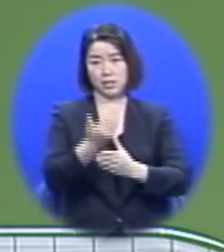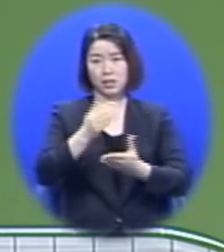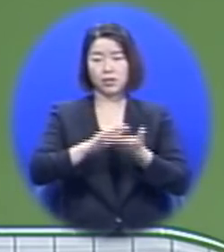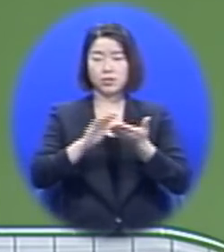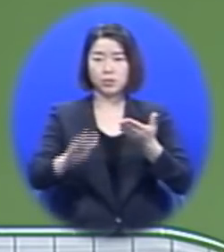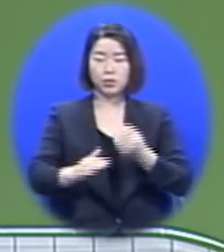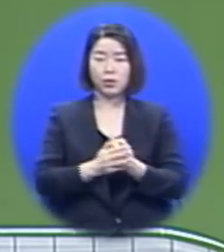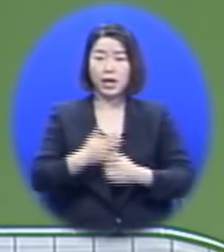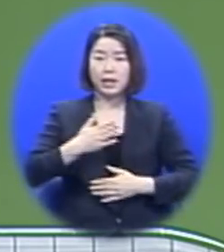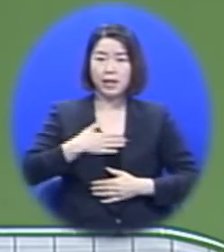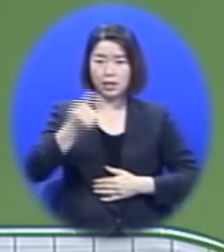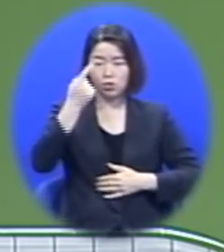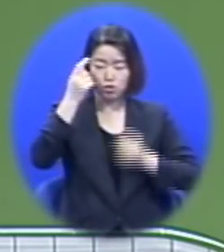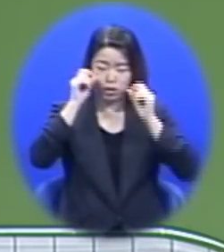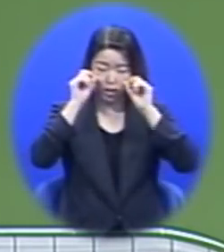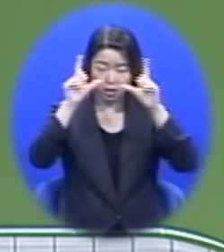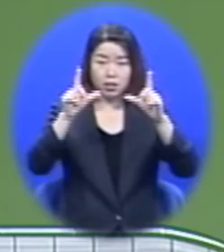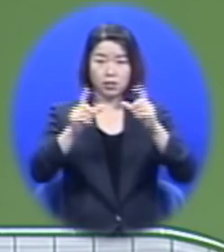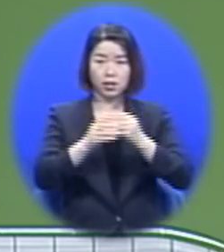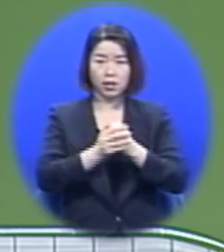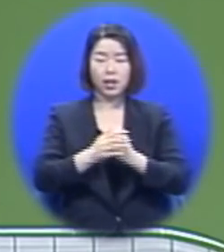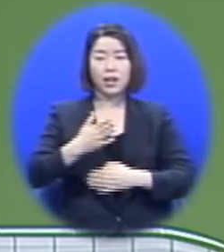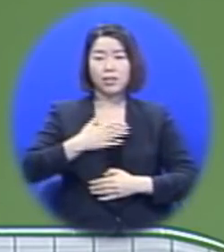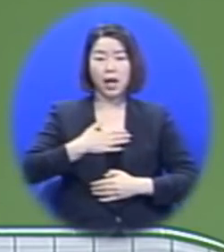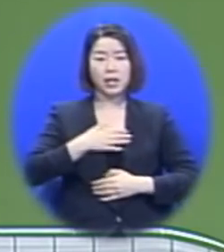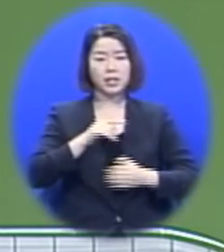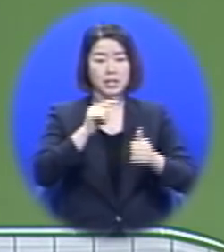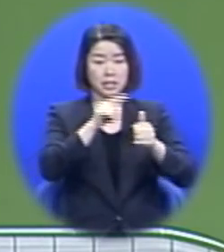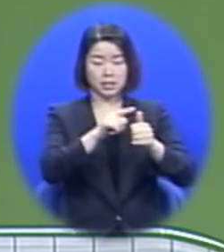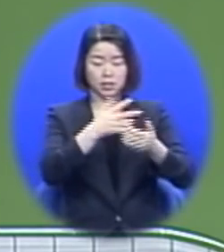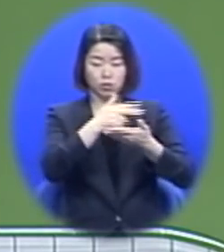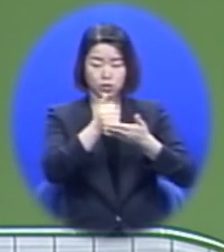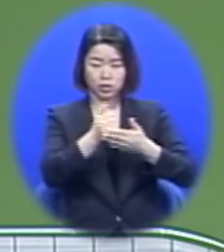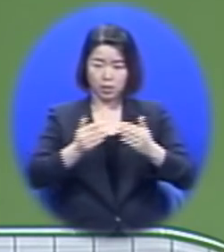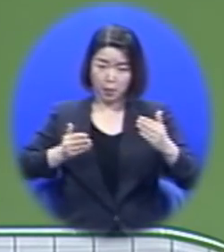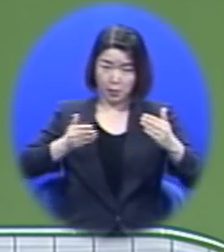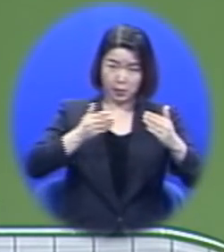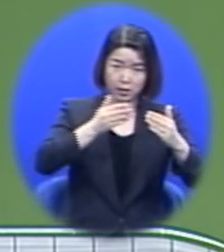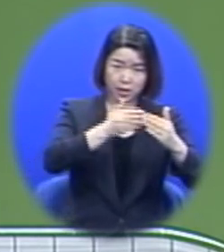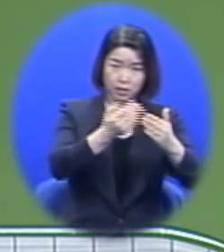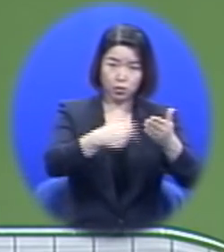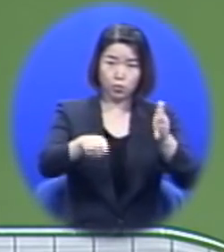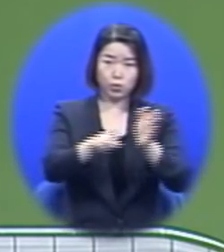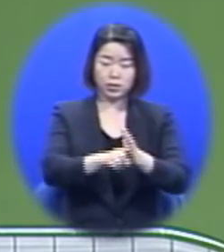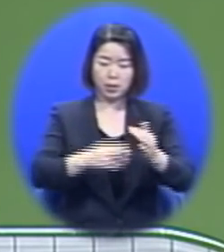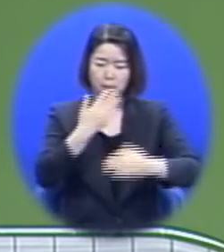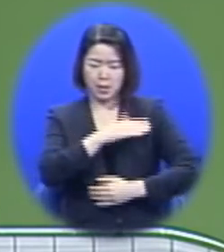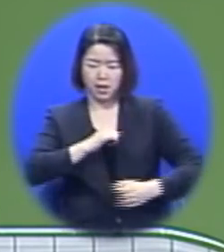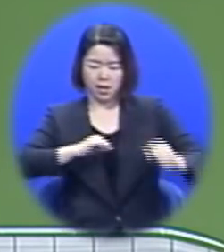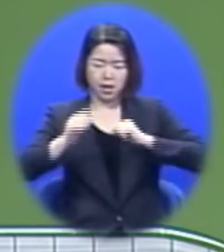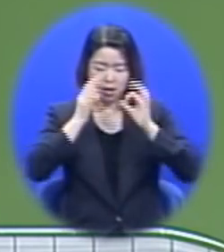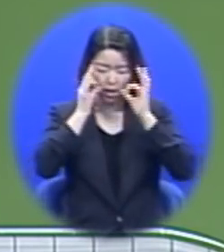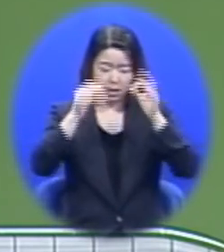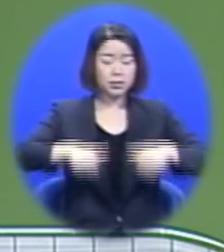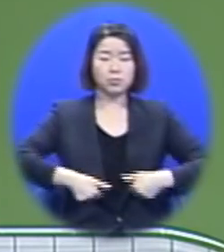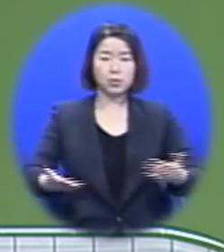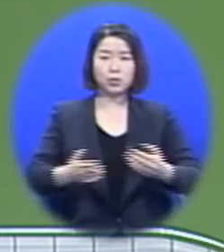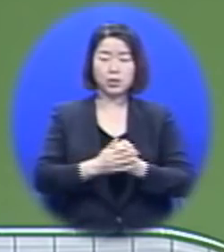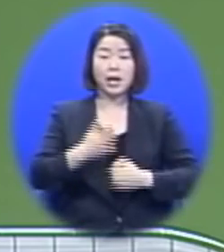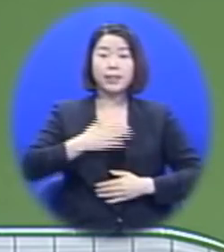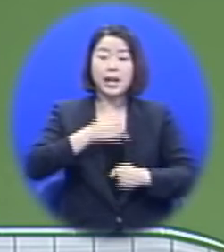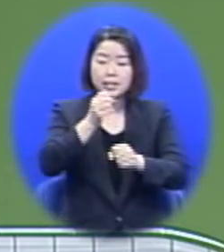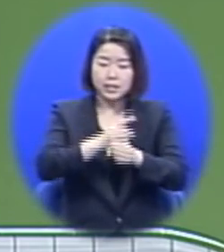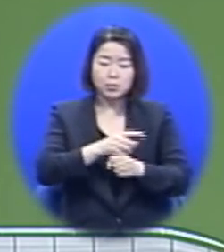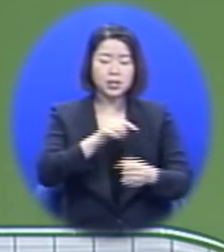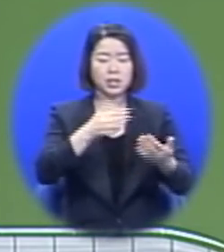것. 나는 눈이 뜨였다. 나는 그에게 도달하기 위해서 몸부림칠 필요가 없었다. 나는 이미 그분 안에